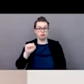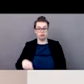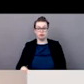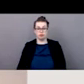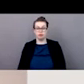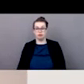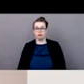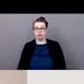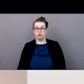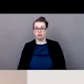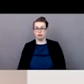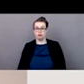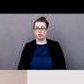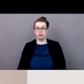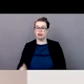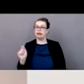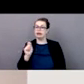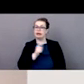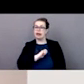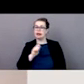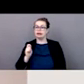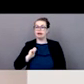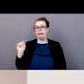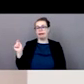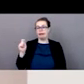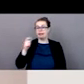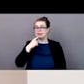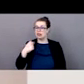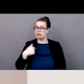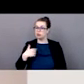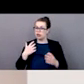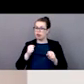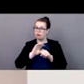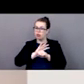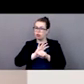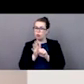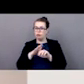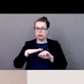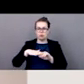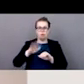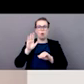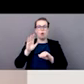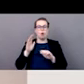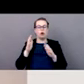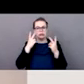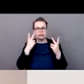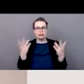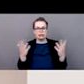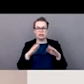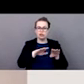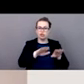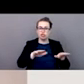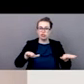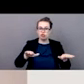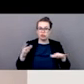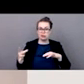des recherches à l'avenir en Kenya nous avons vu que lors de la pandémie nous avons donc l'augmentation